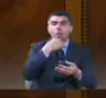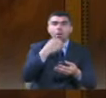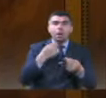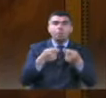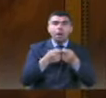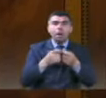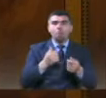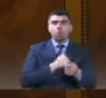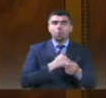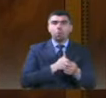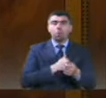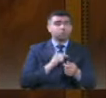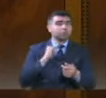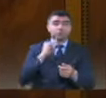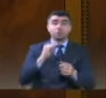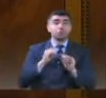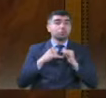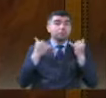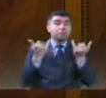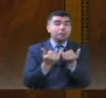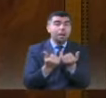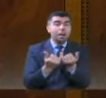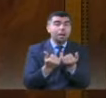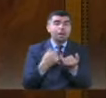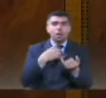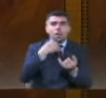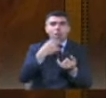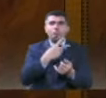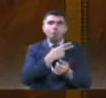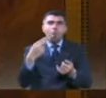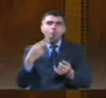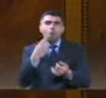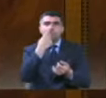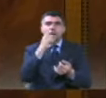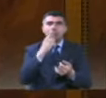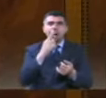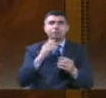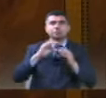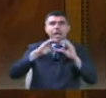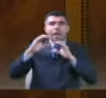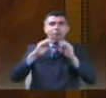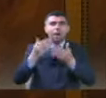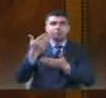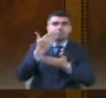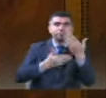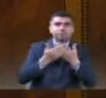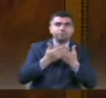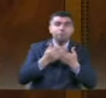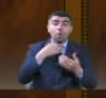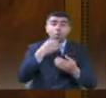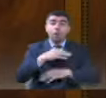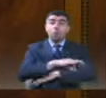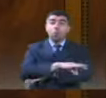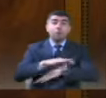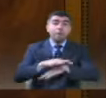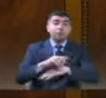بطريقة انفرادية. إننا لسنا ضد الإصلاح، لكن هذا الإصلاح لا يجب أن يكون على حساب الموظفين